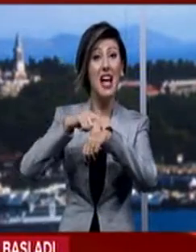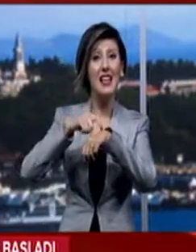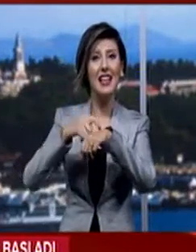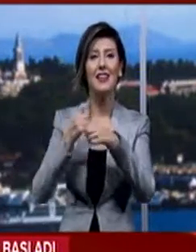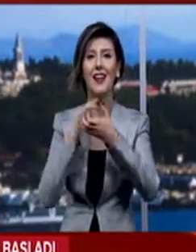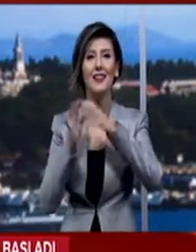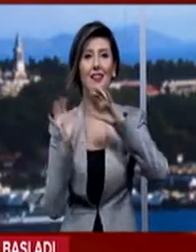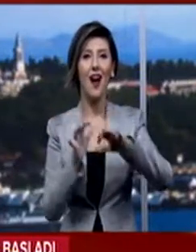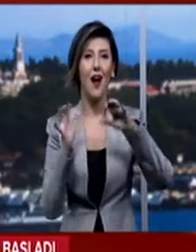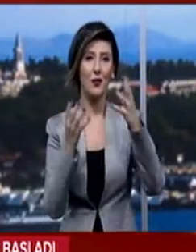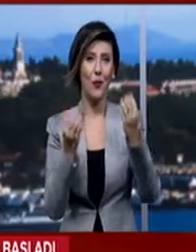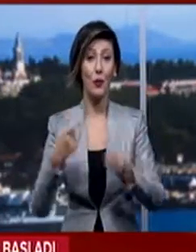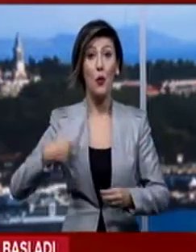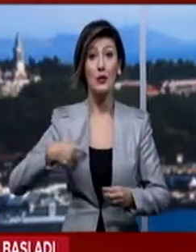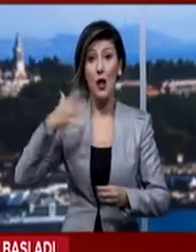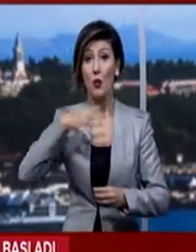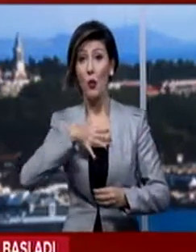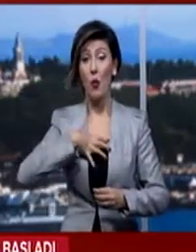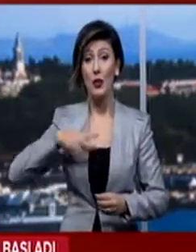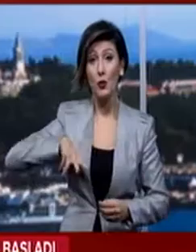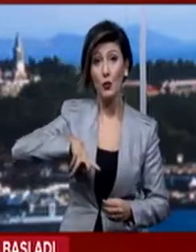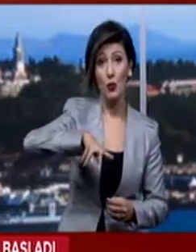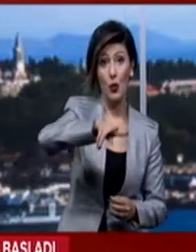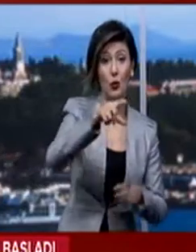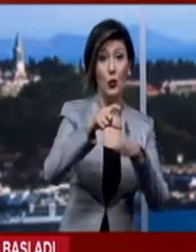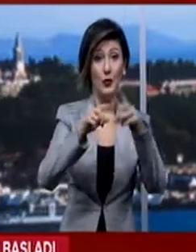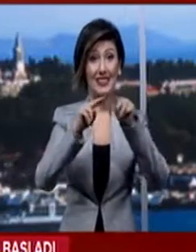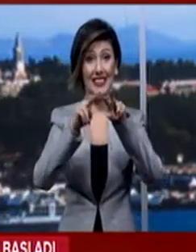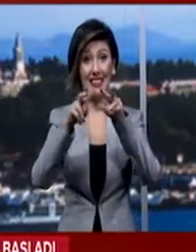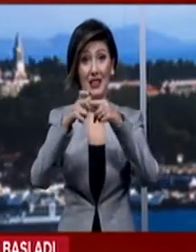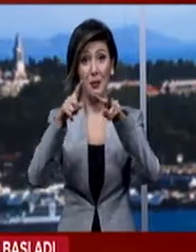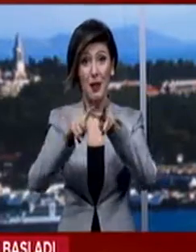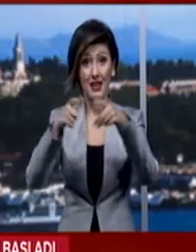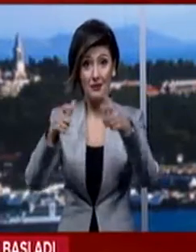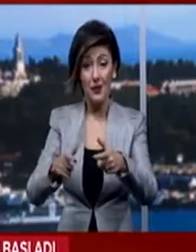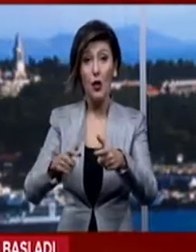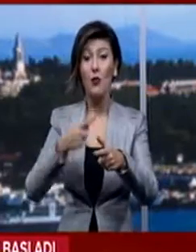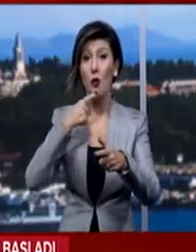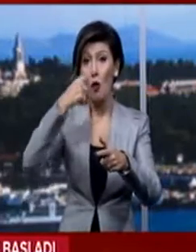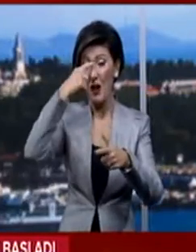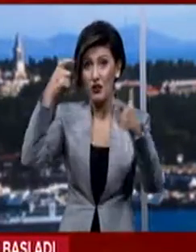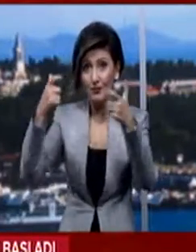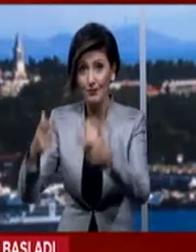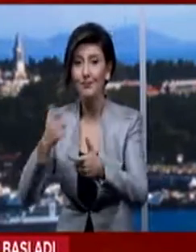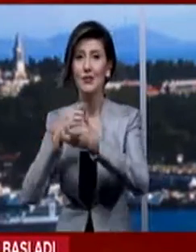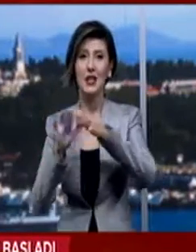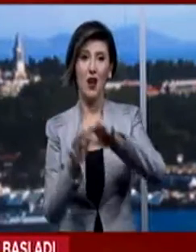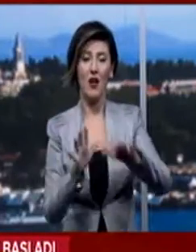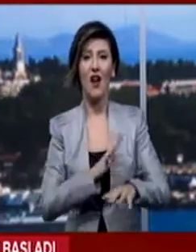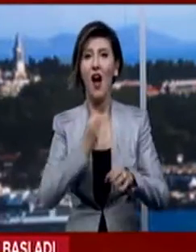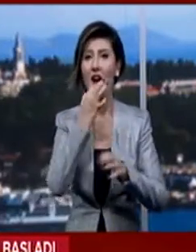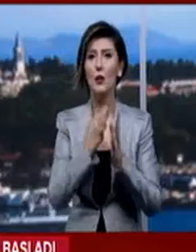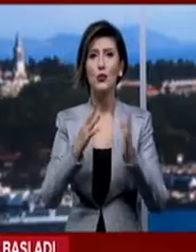tanıştı. Özellikle Konya yolu mevkiiyle Dikmen semti ve Gölbaşı ilçesinde kar yağışı etkili oldu. Ankara